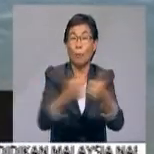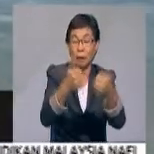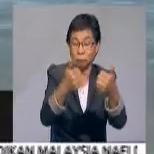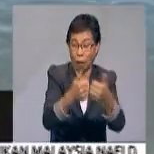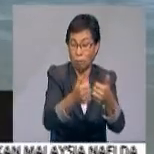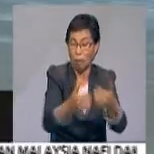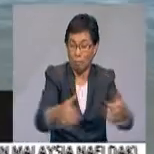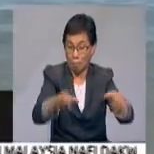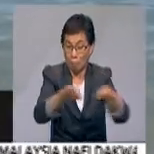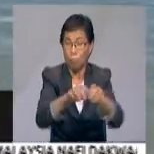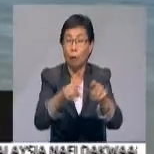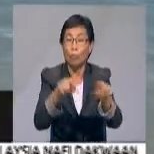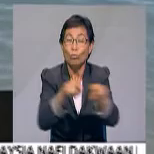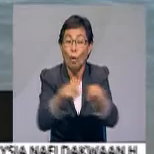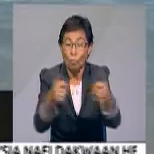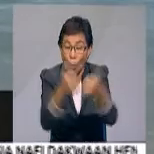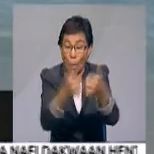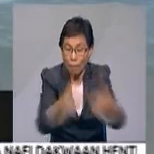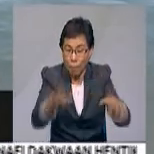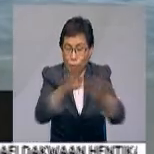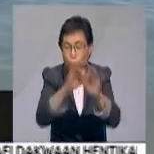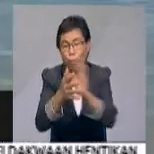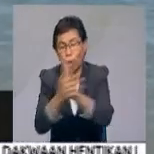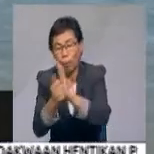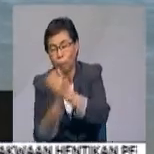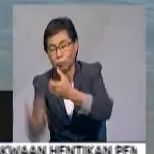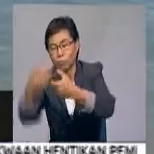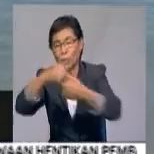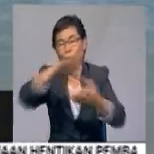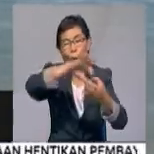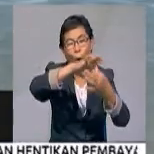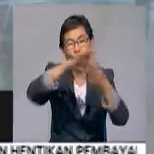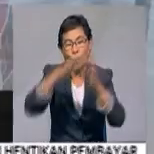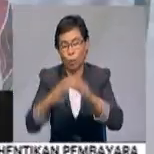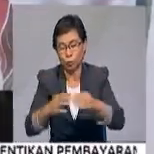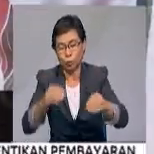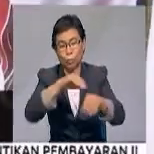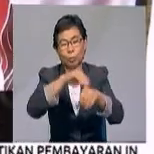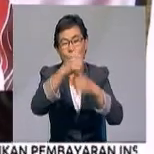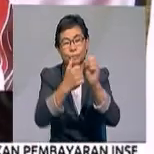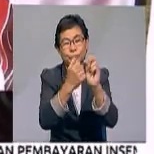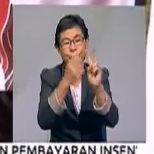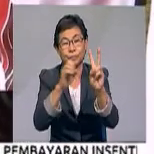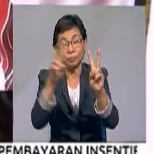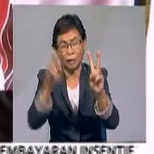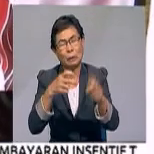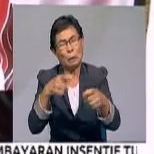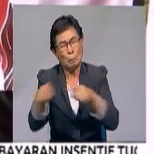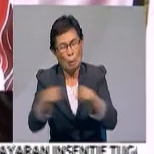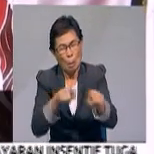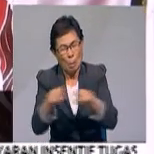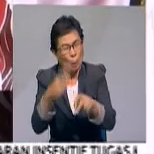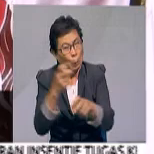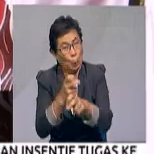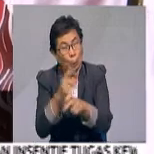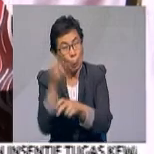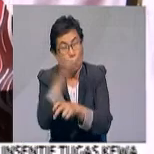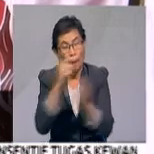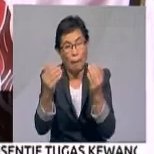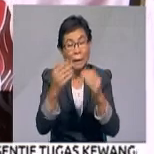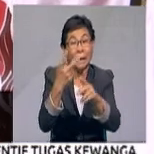sangat penting buatnya setelah berjaya melayakkan diri ke Olimpik Tokyo 2020. Mengakui saingan kali ini sangat sengit